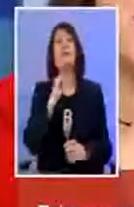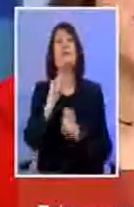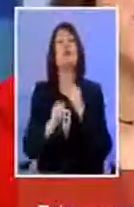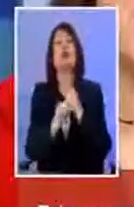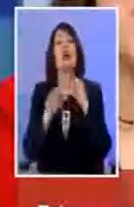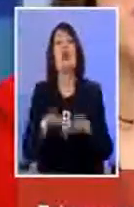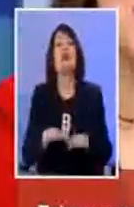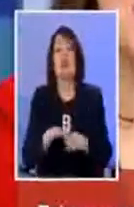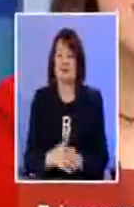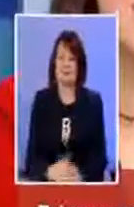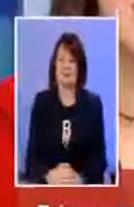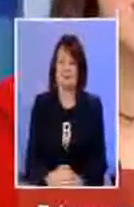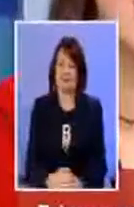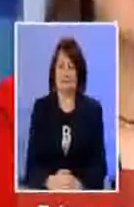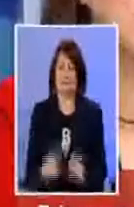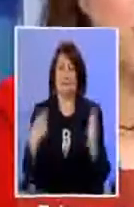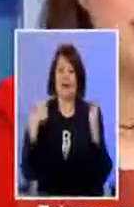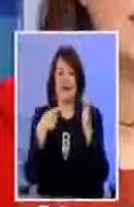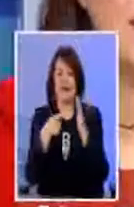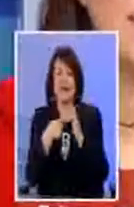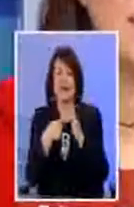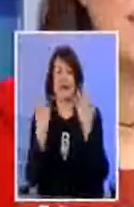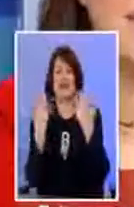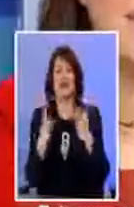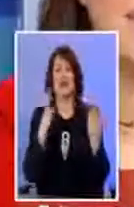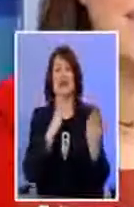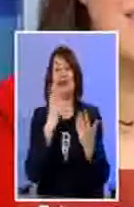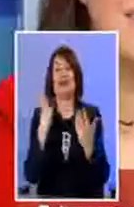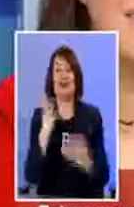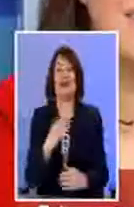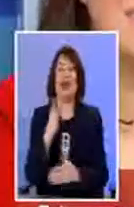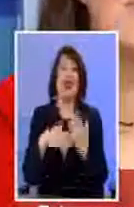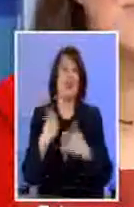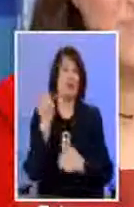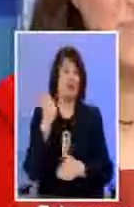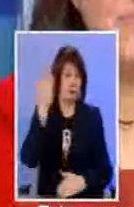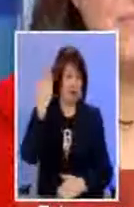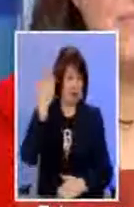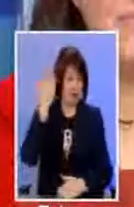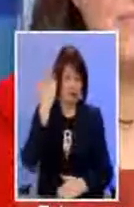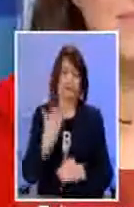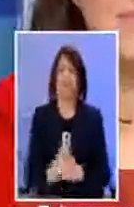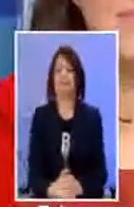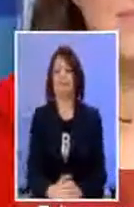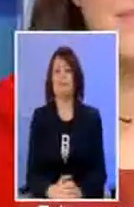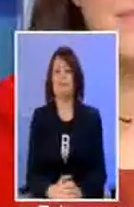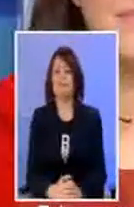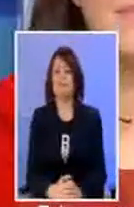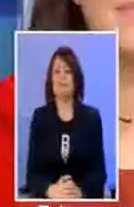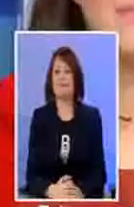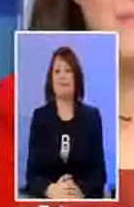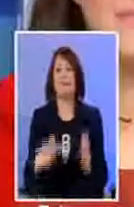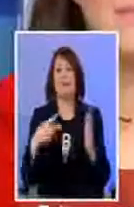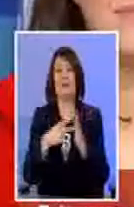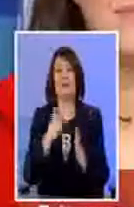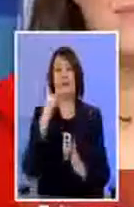Παπαδόπουλε? Από το 99, όταν δεν ήμουν ακόμα ανάπηρος. Είχα το τύχημα το